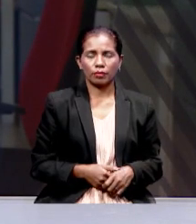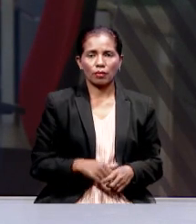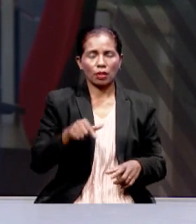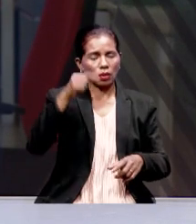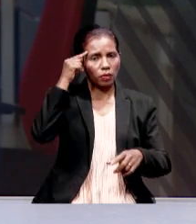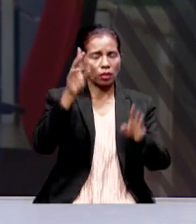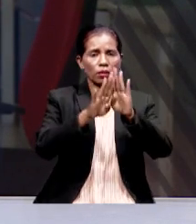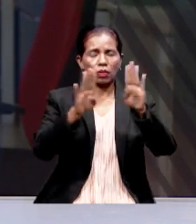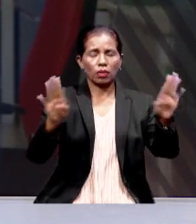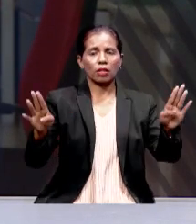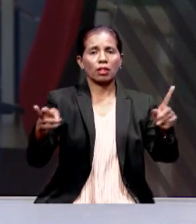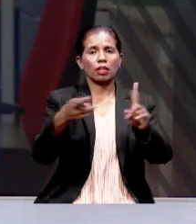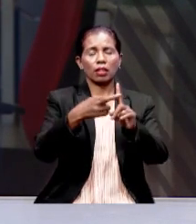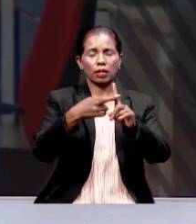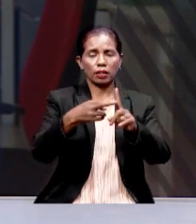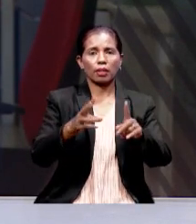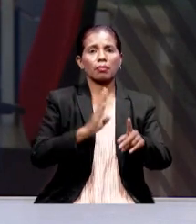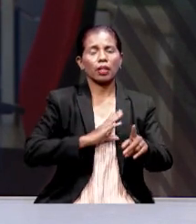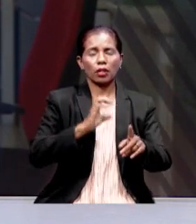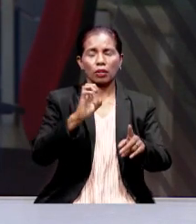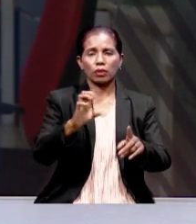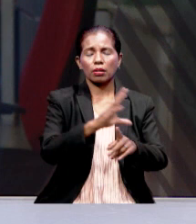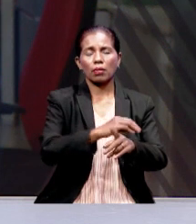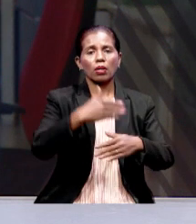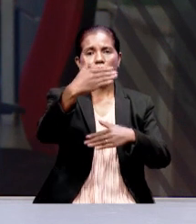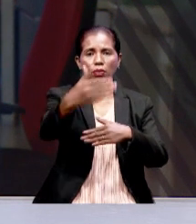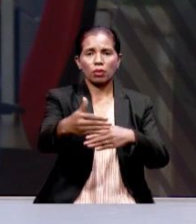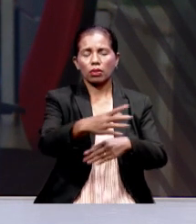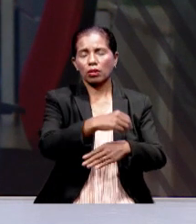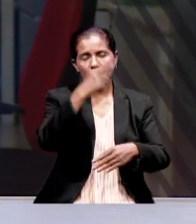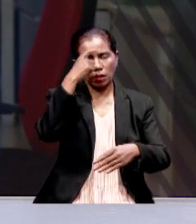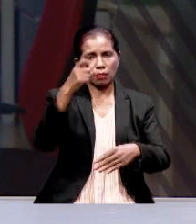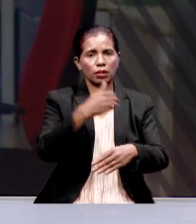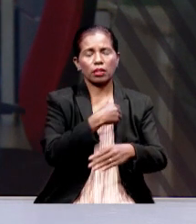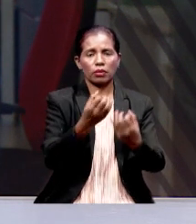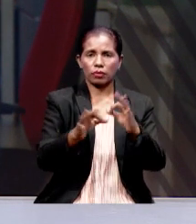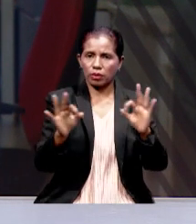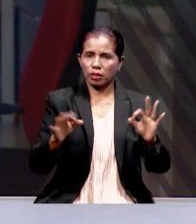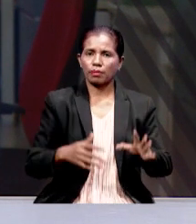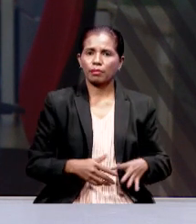Governo Loketan Cemitério Beku Sibakoto tambah Cemitério Fon Metinaro sedang remata.